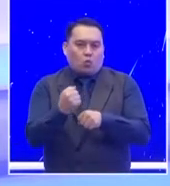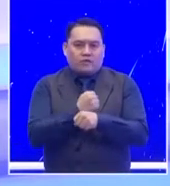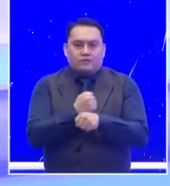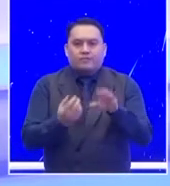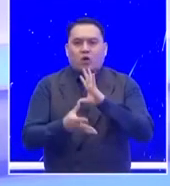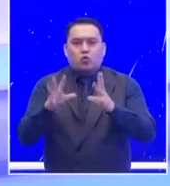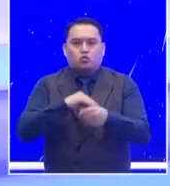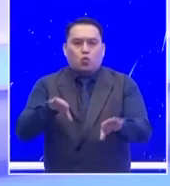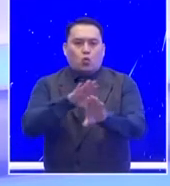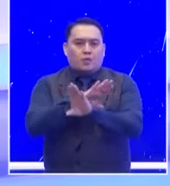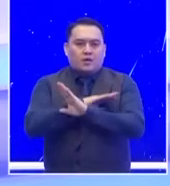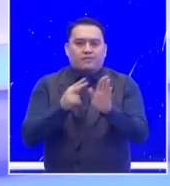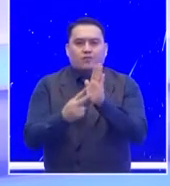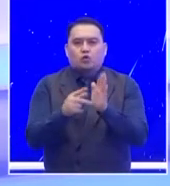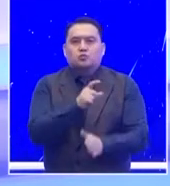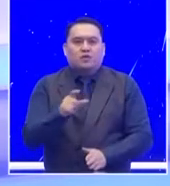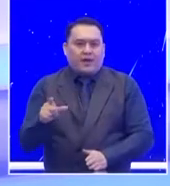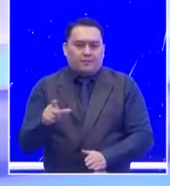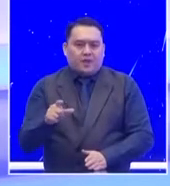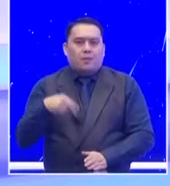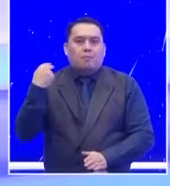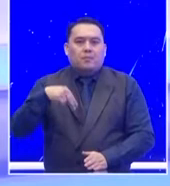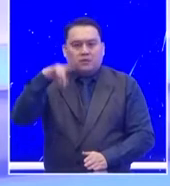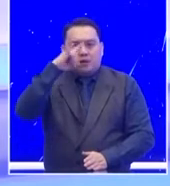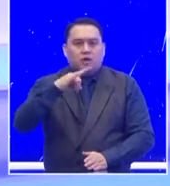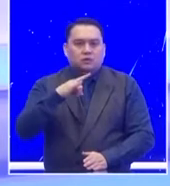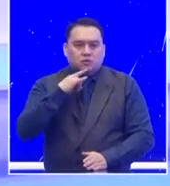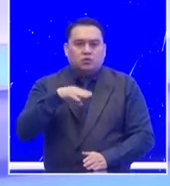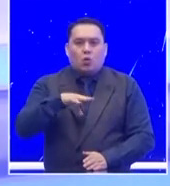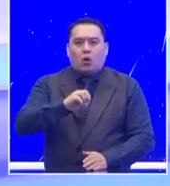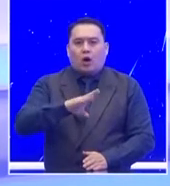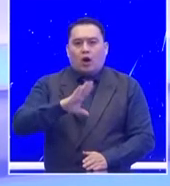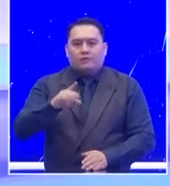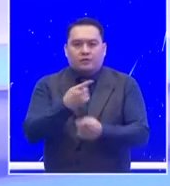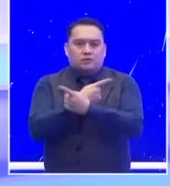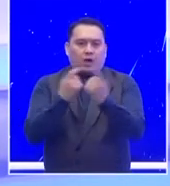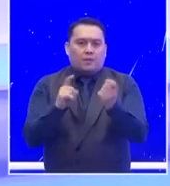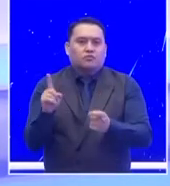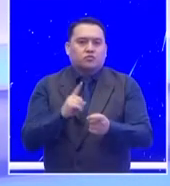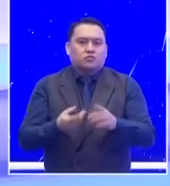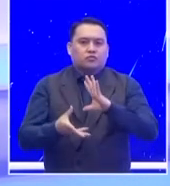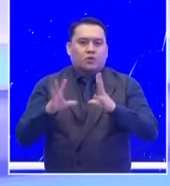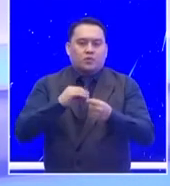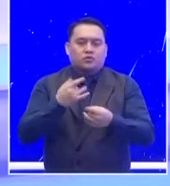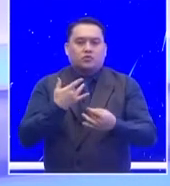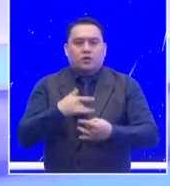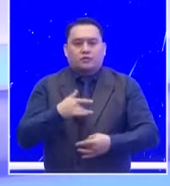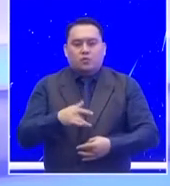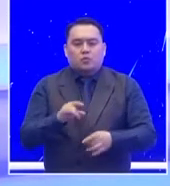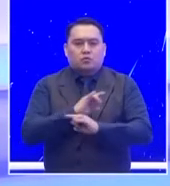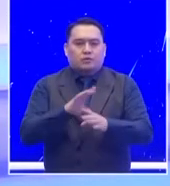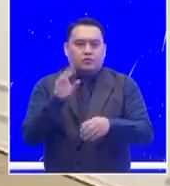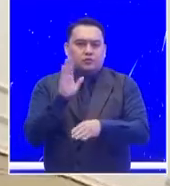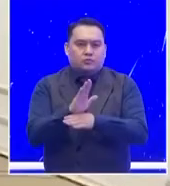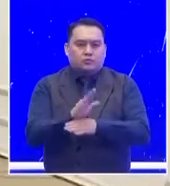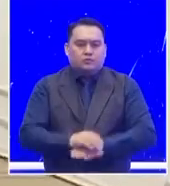драка. В результате стычки погибло 8 человек. Президент Казахстана Касым-Жомарт Токаев сделал заявление в связи с событиями в Жамбылской области.